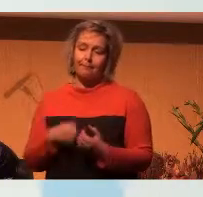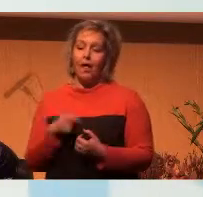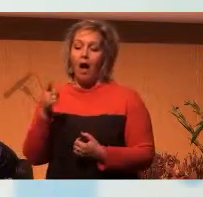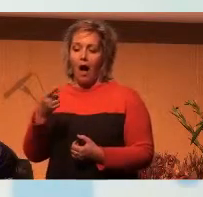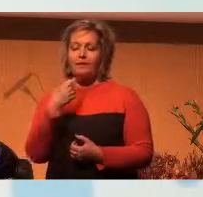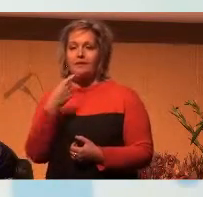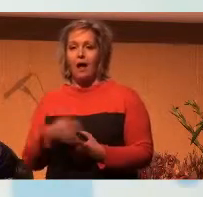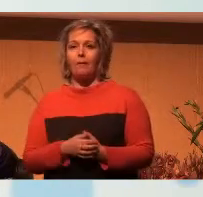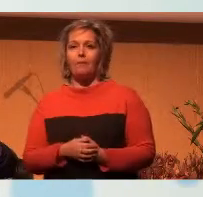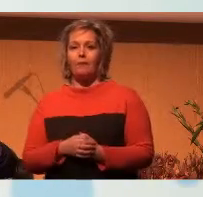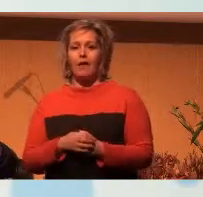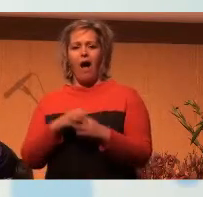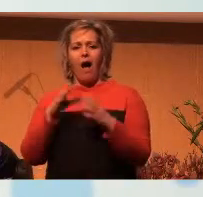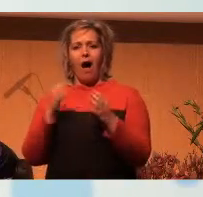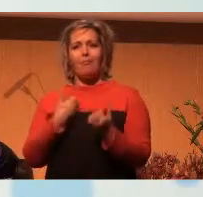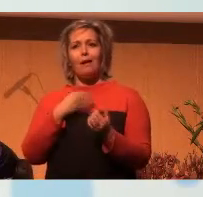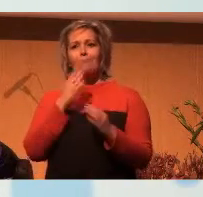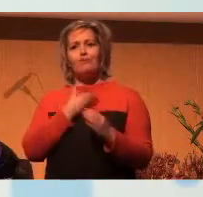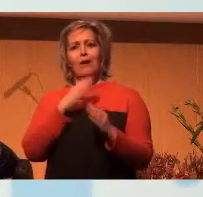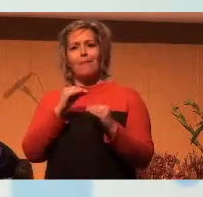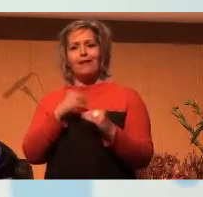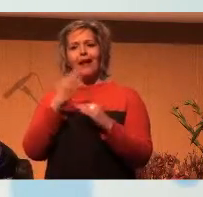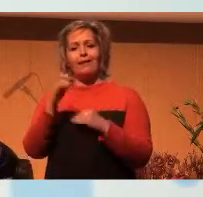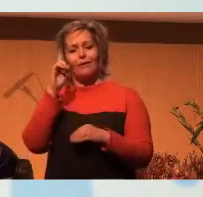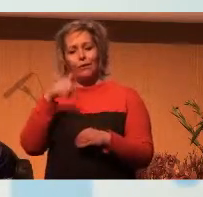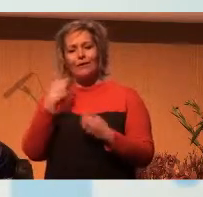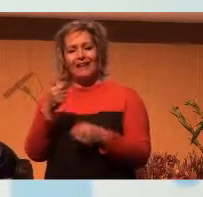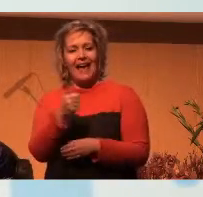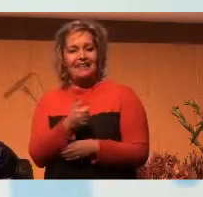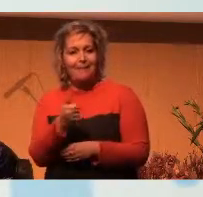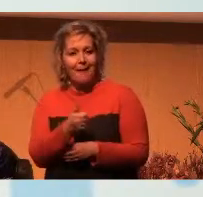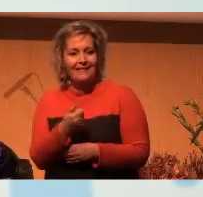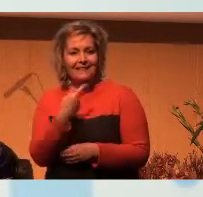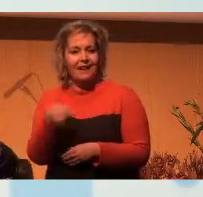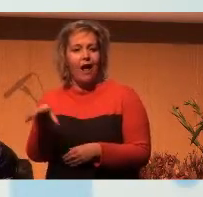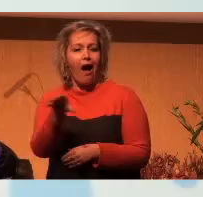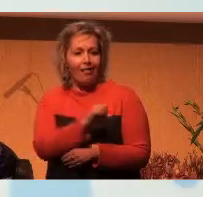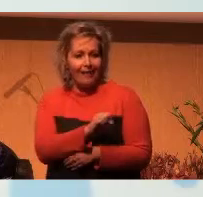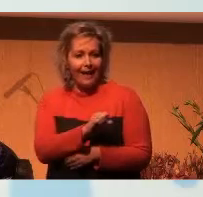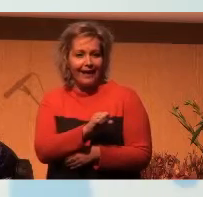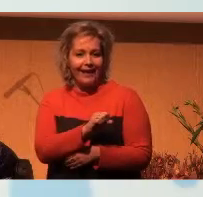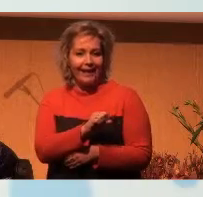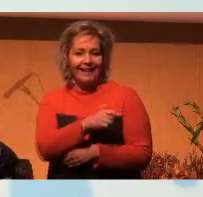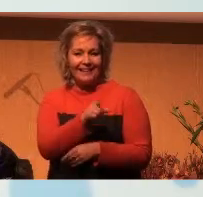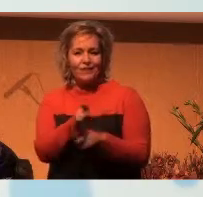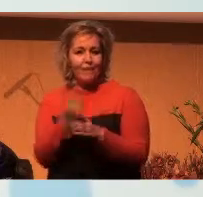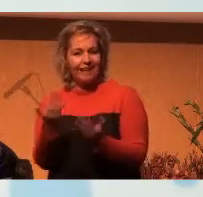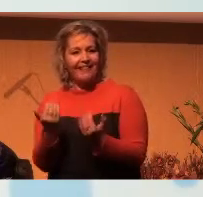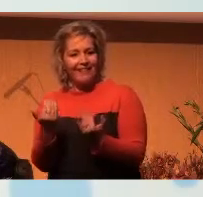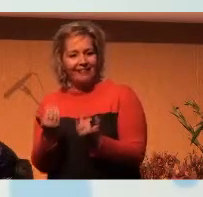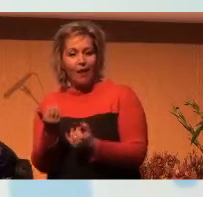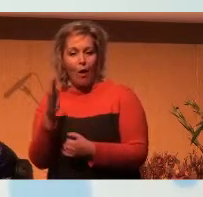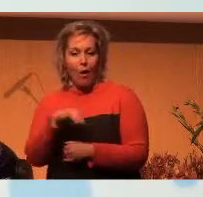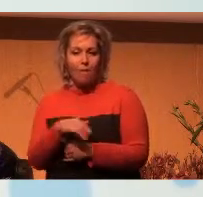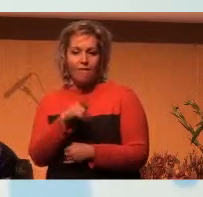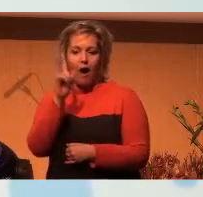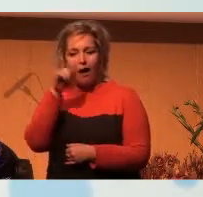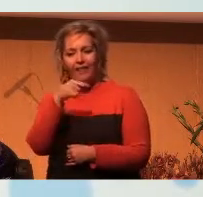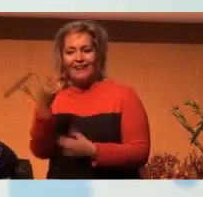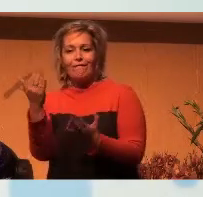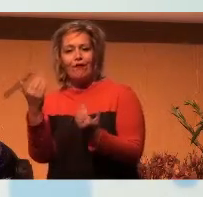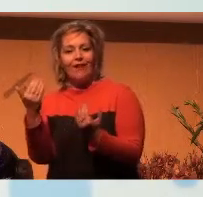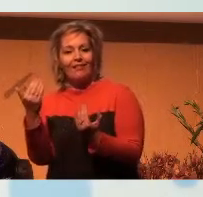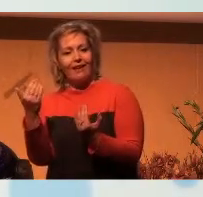Han sa at alt ble så mye bedre etter at de kunne gi SMS til alle de ventende om hva de kunne forvente